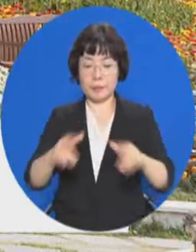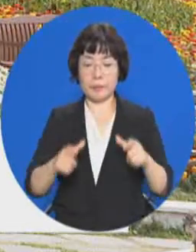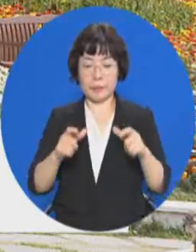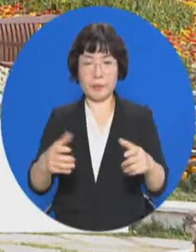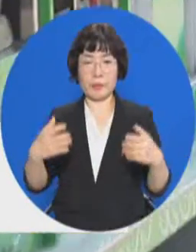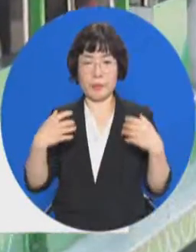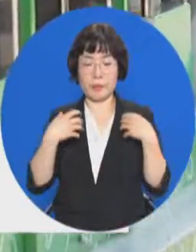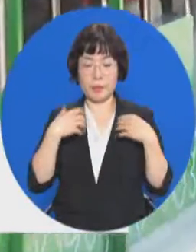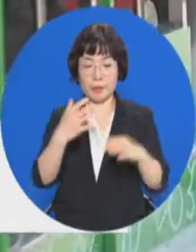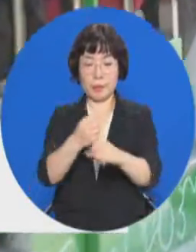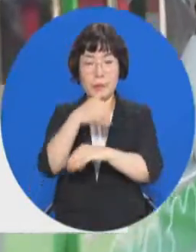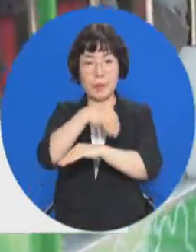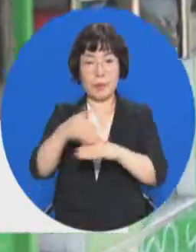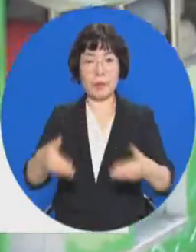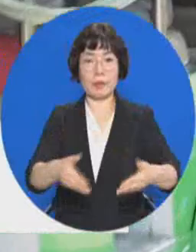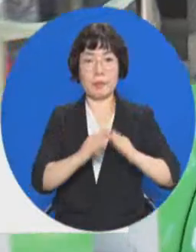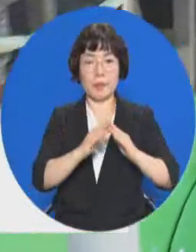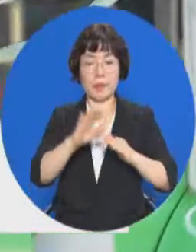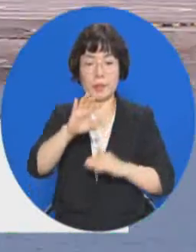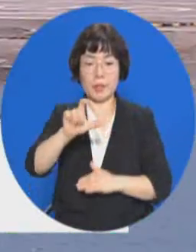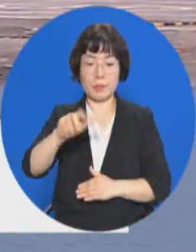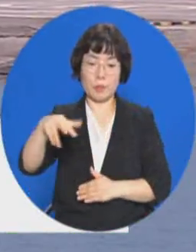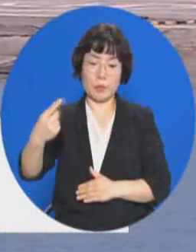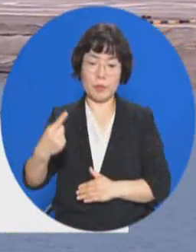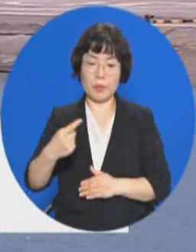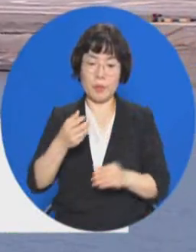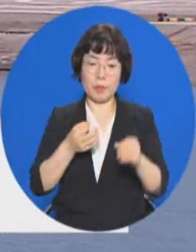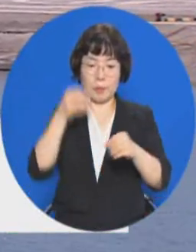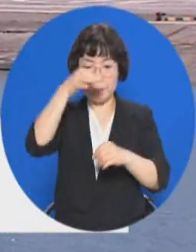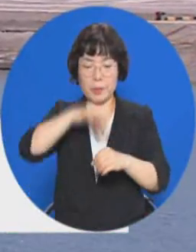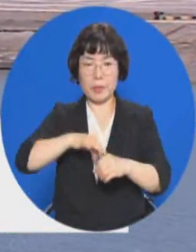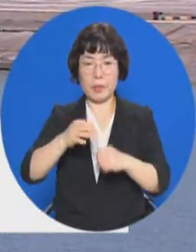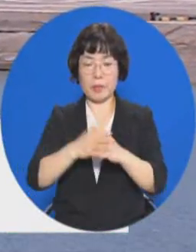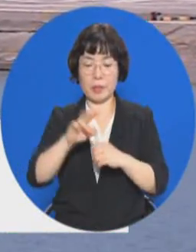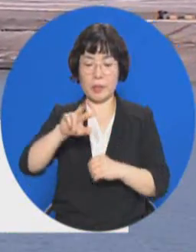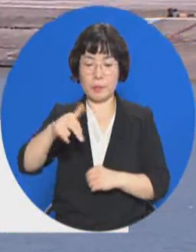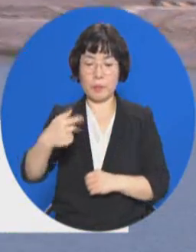전남도는 종합계획이 시행되면 45조 원의 생산 유발 효과와